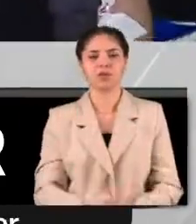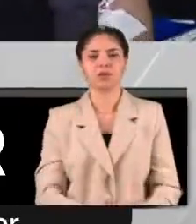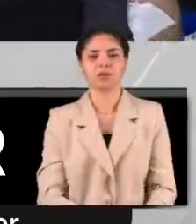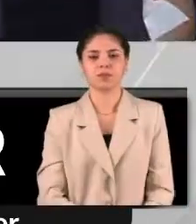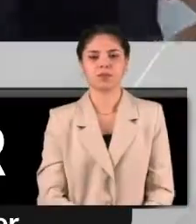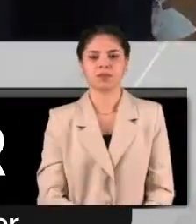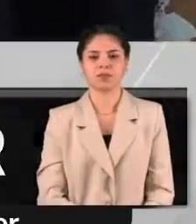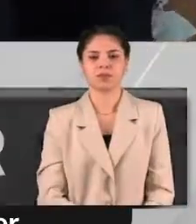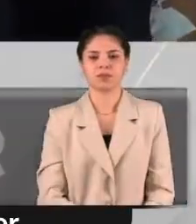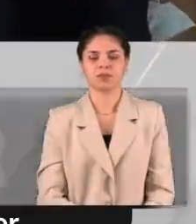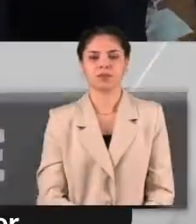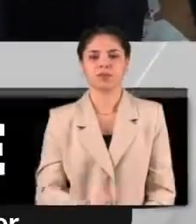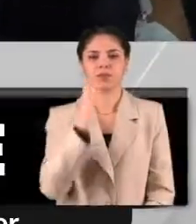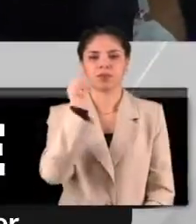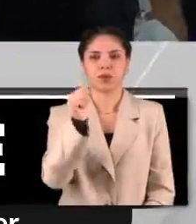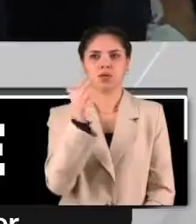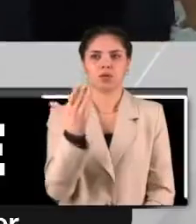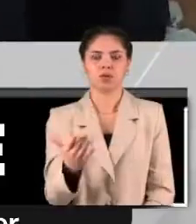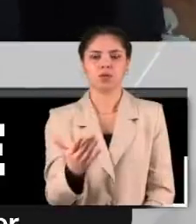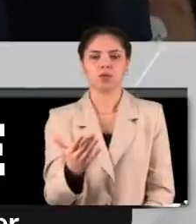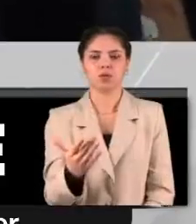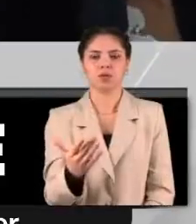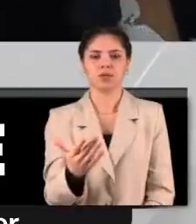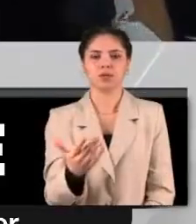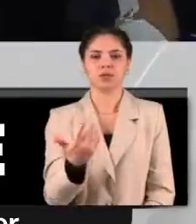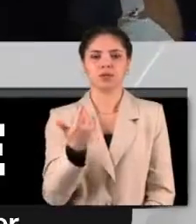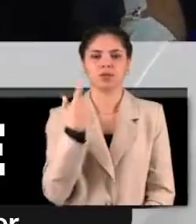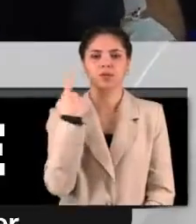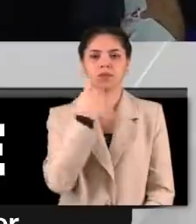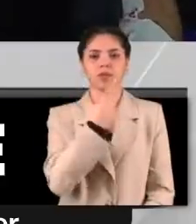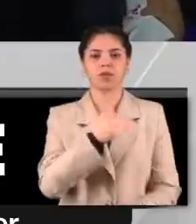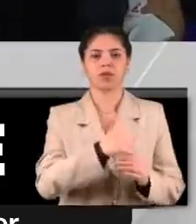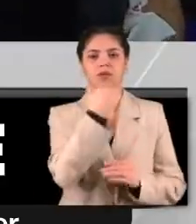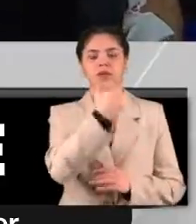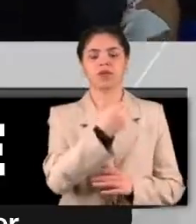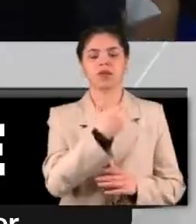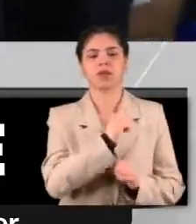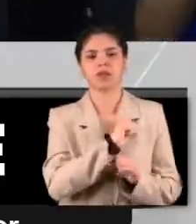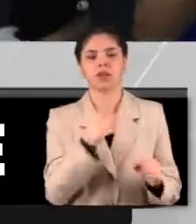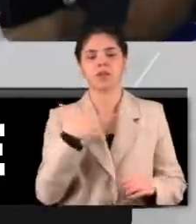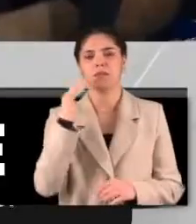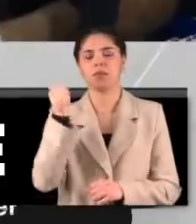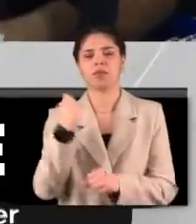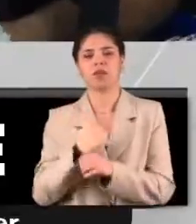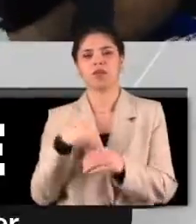O da işte 5 gündür o da bizim çektiklerimiz. O da dışarıda çekti.